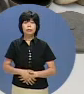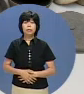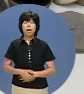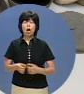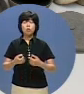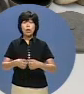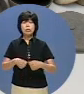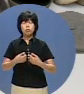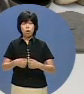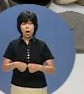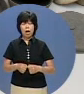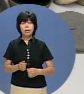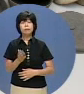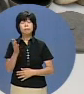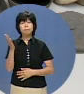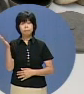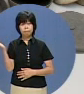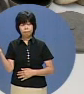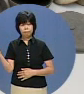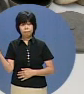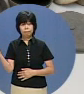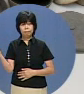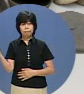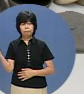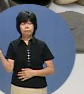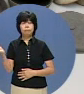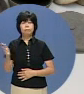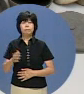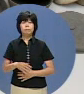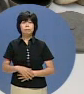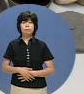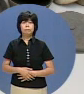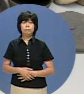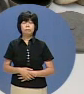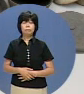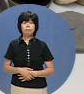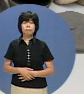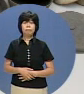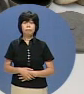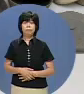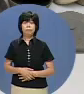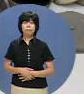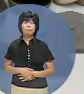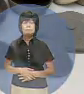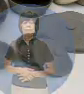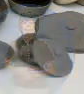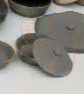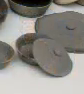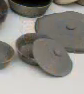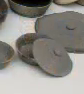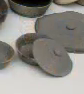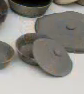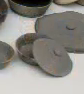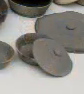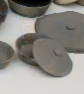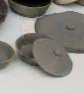は生涯学習課内線643へお問い合わせください。